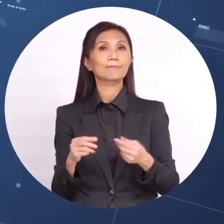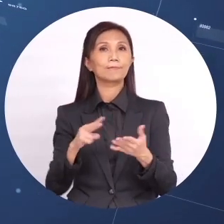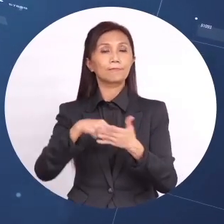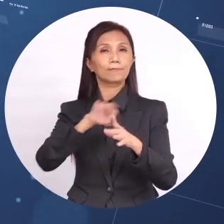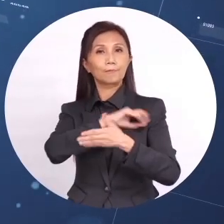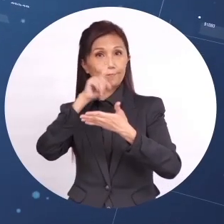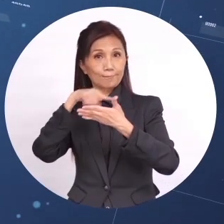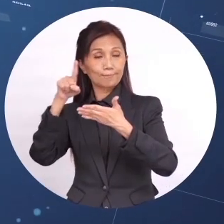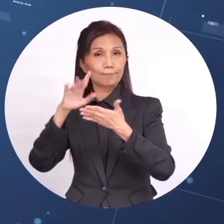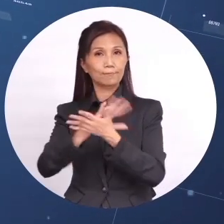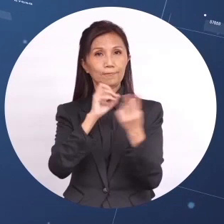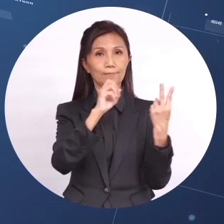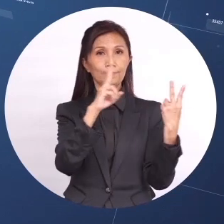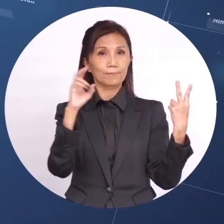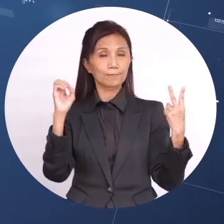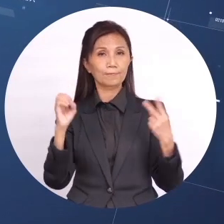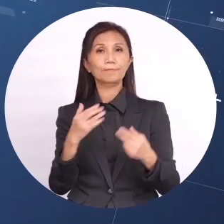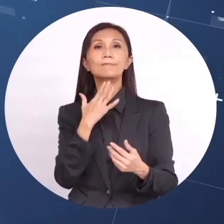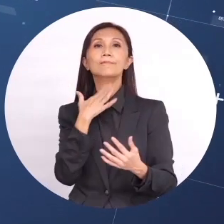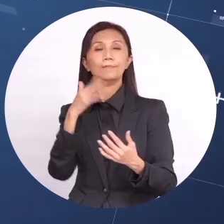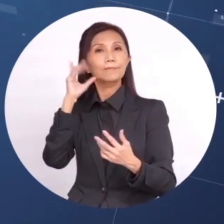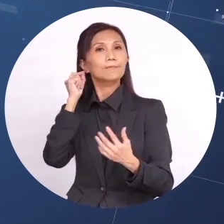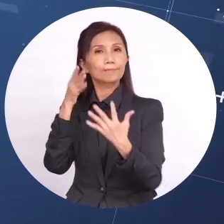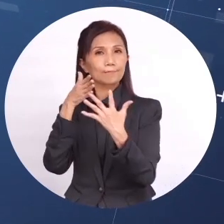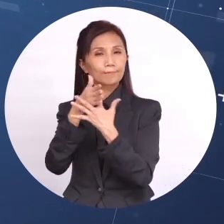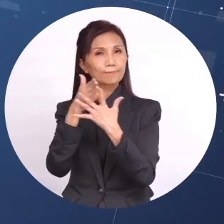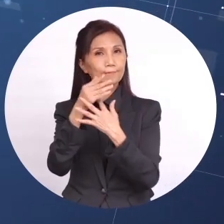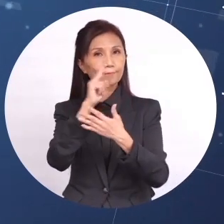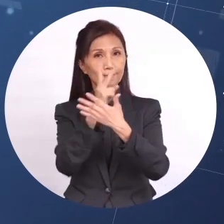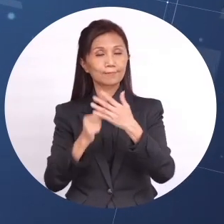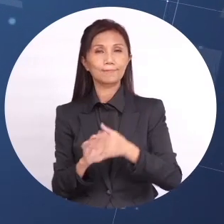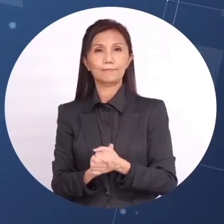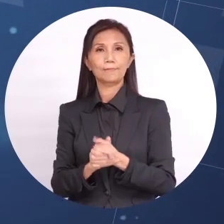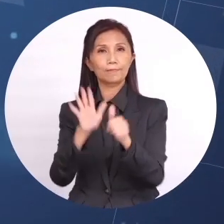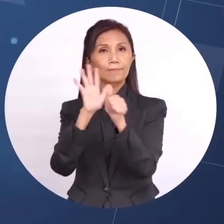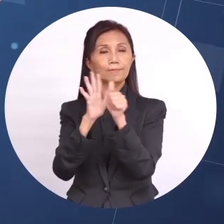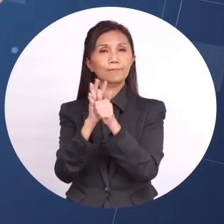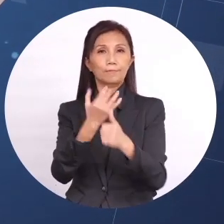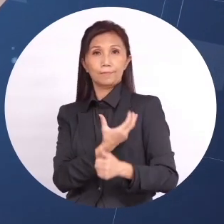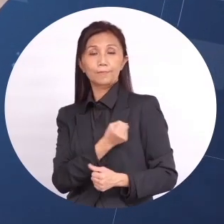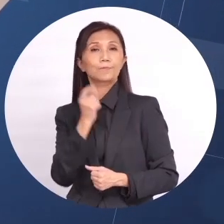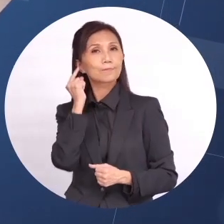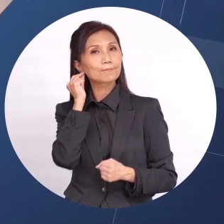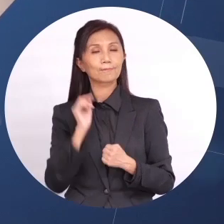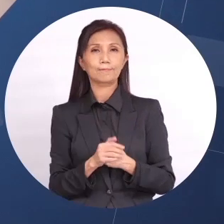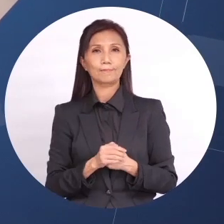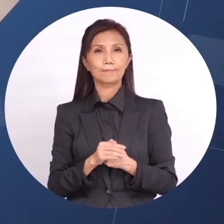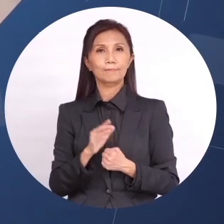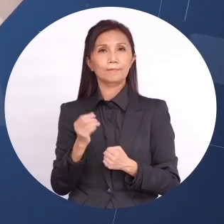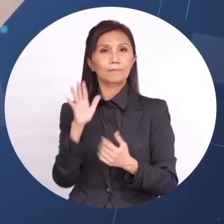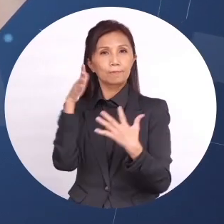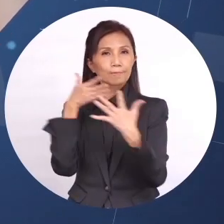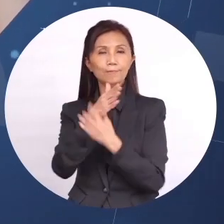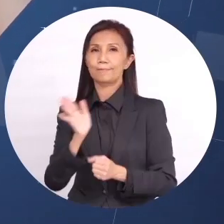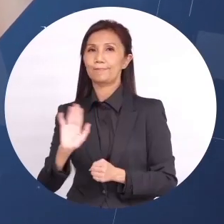法会通过了2020年性别歧视修订条例草案，保障喂哺母乳的妇女免受骚